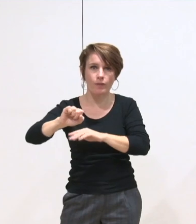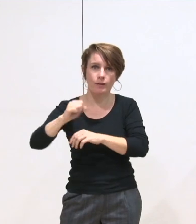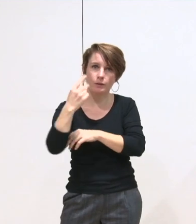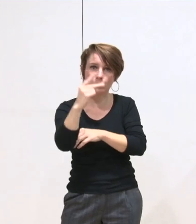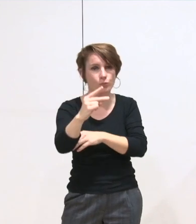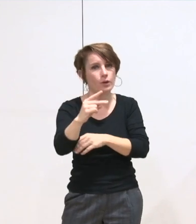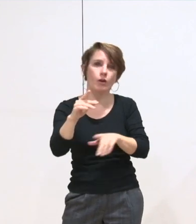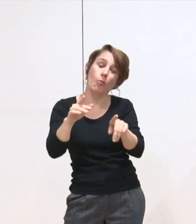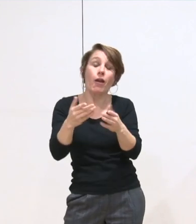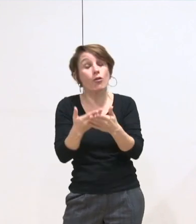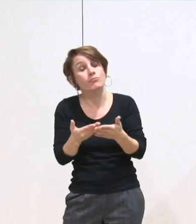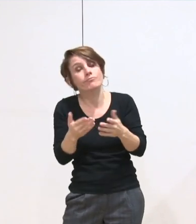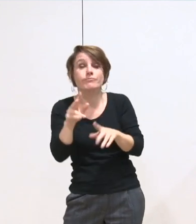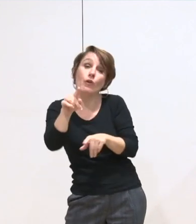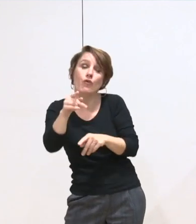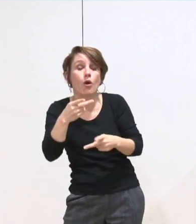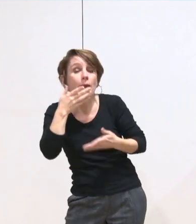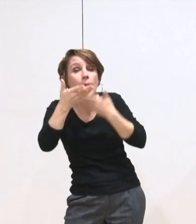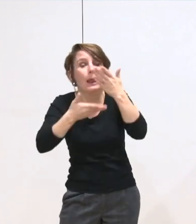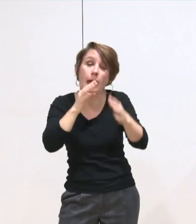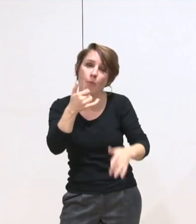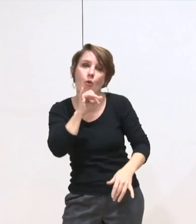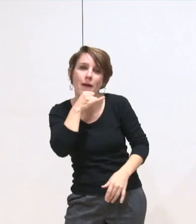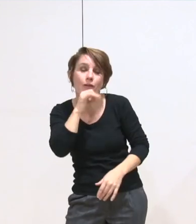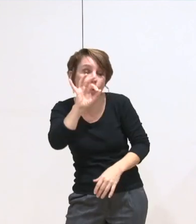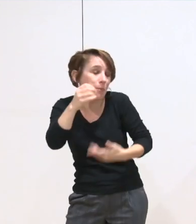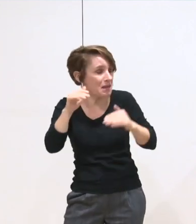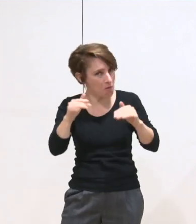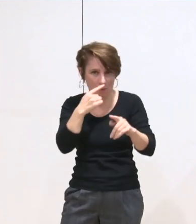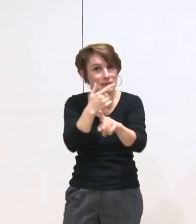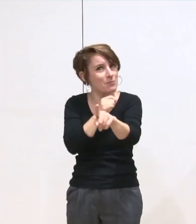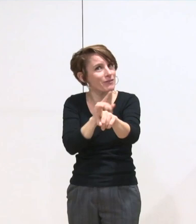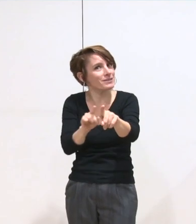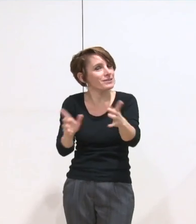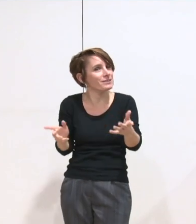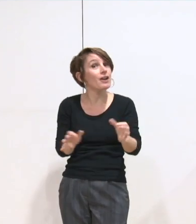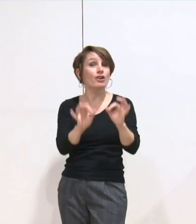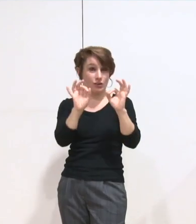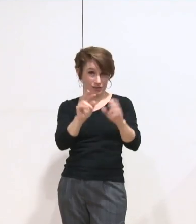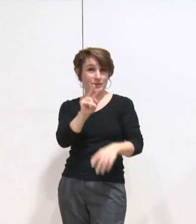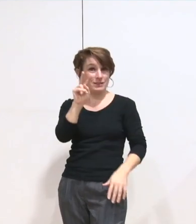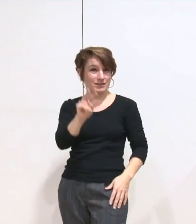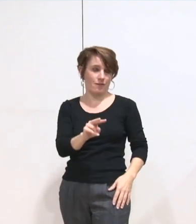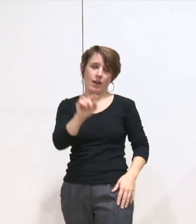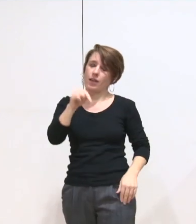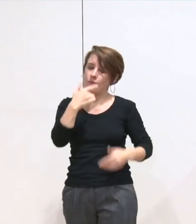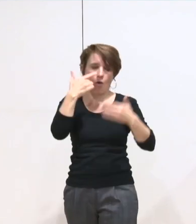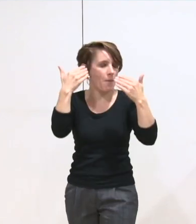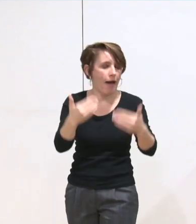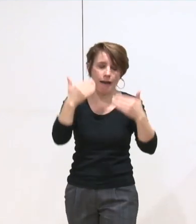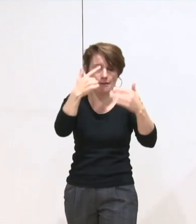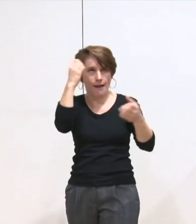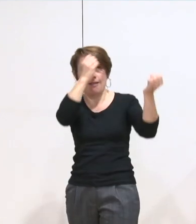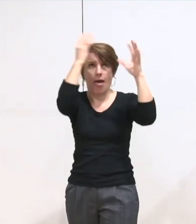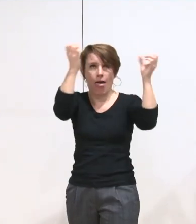simple. La tranquillité publique, vous avez raison, doit tourner le dos aux fantasmes sécuritaires et aux raccourcis